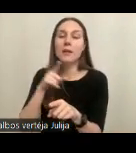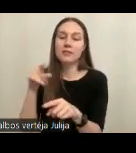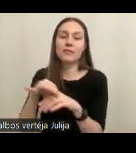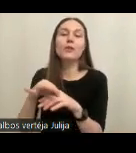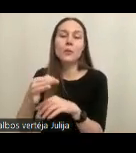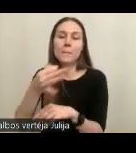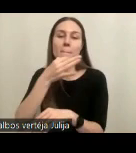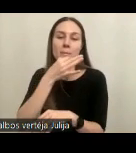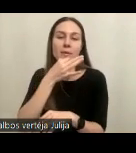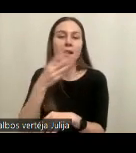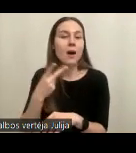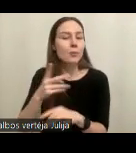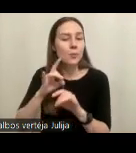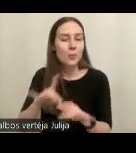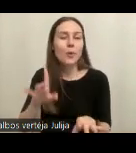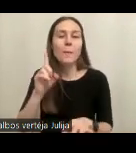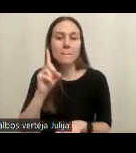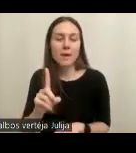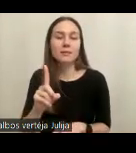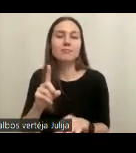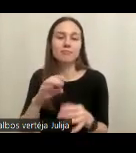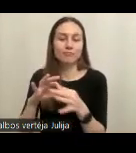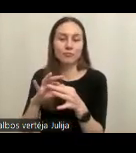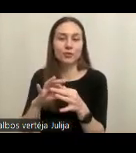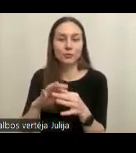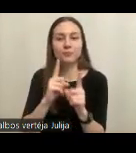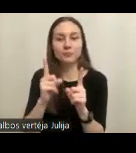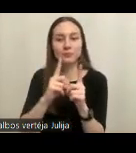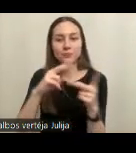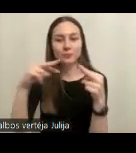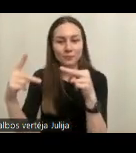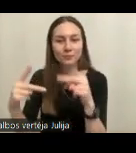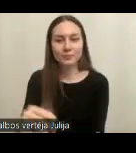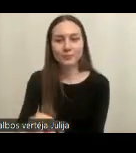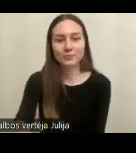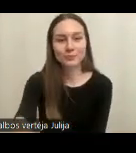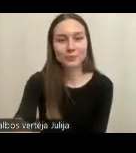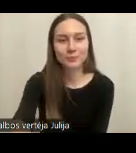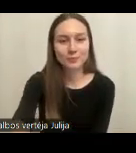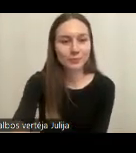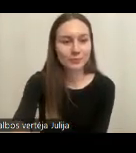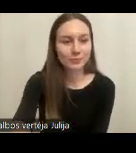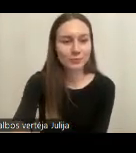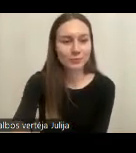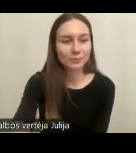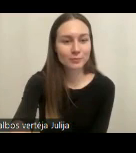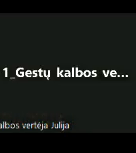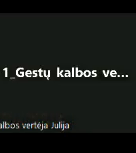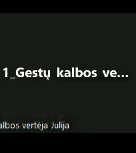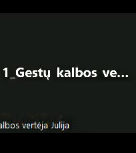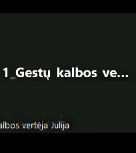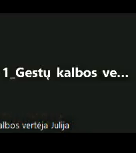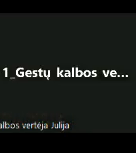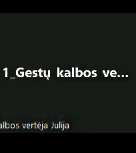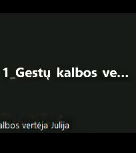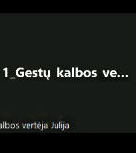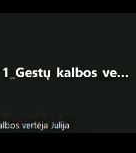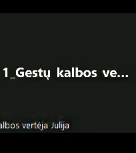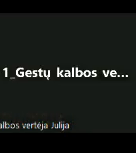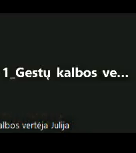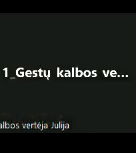mes skiriamės, bet vis viena, vienas kitą veikiame. Ir štai šis pokalbis kuris dabar